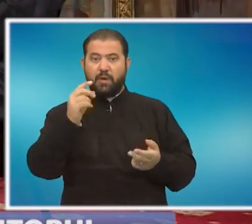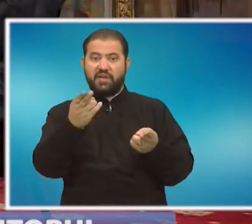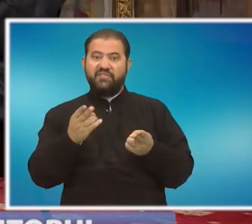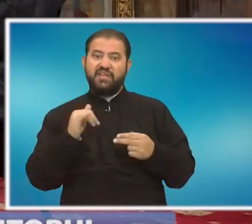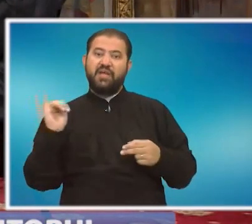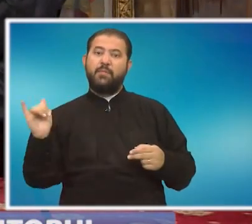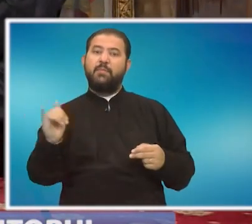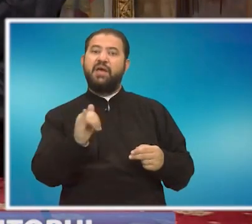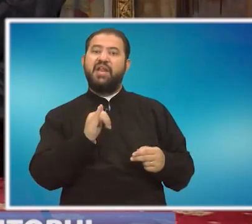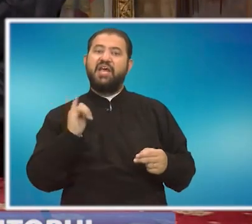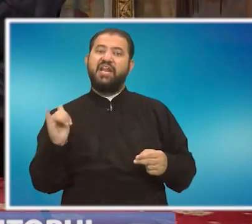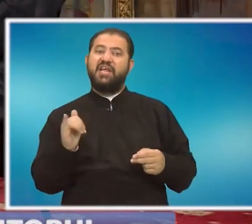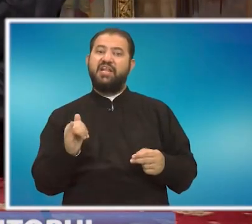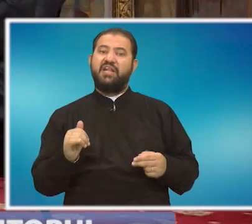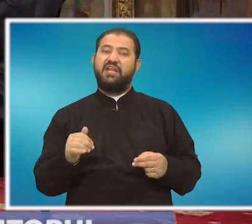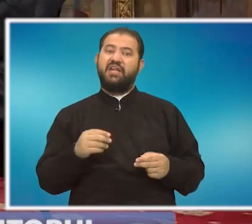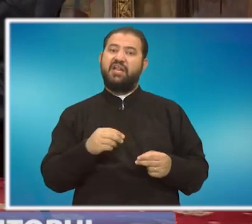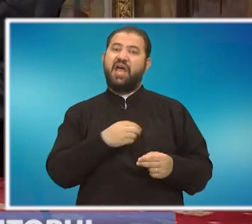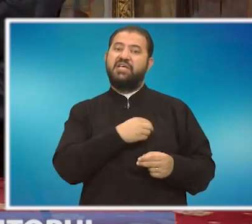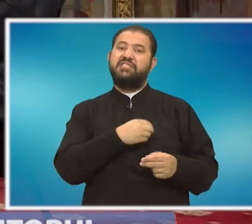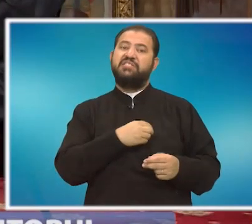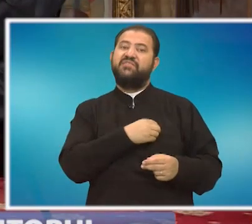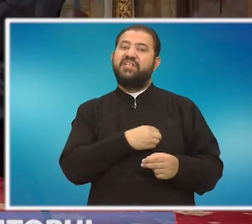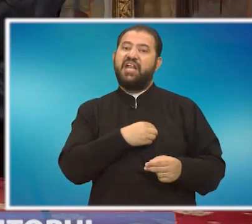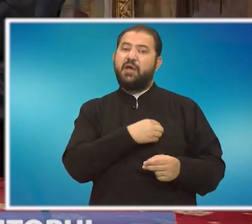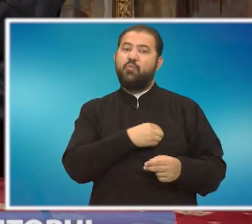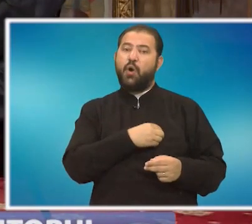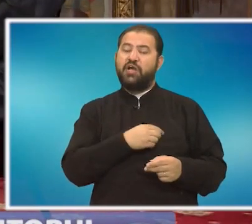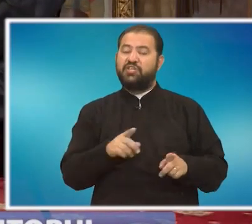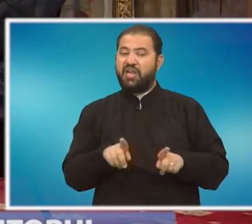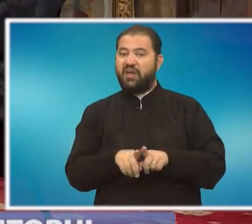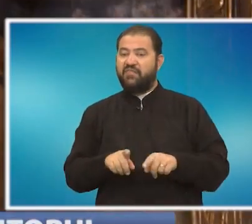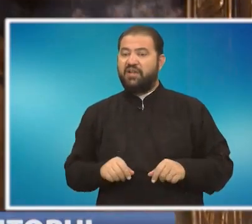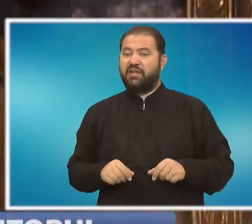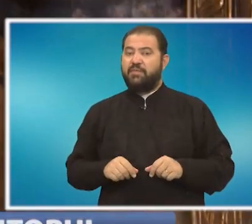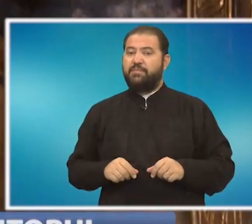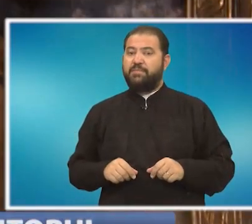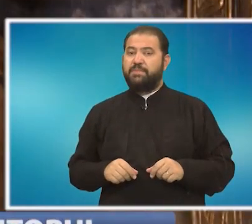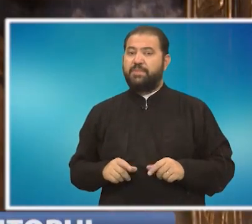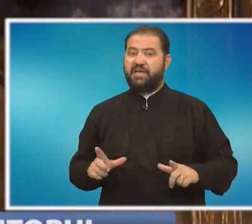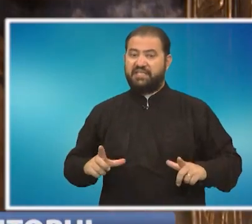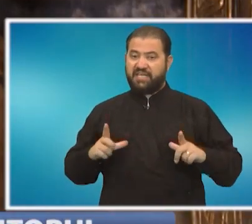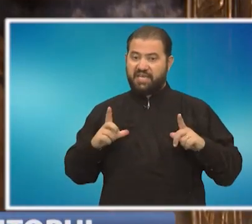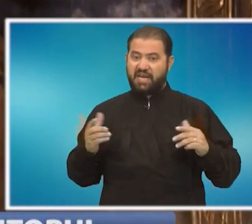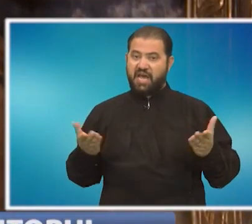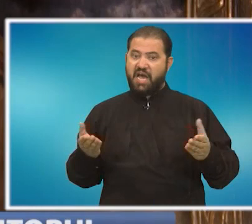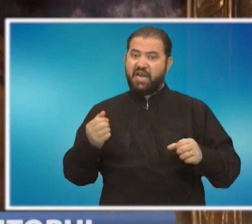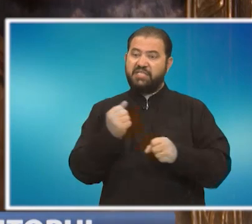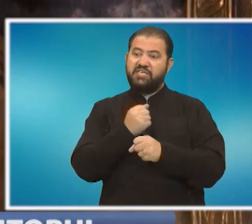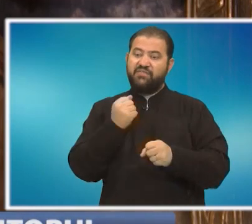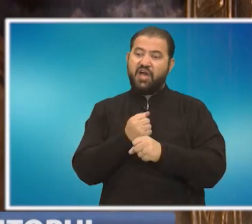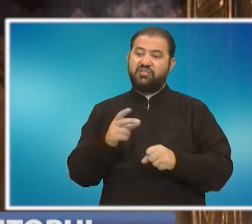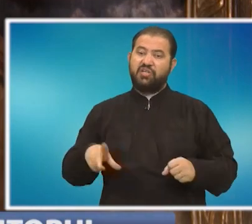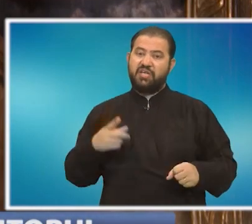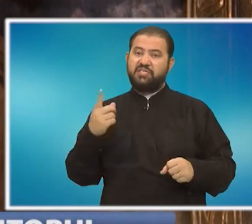sufletele celor care vin, care sunt pelerini la Sfintele Moaște, și de asemenea